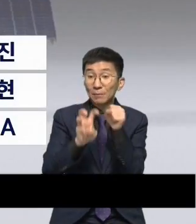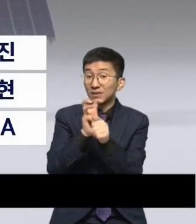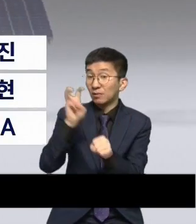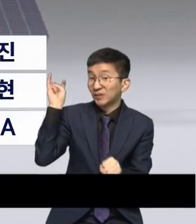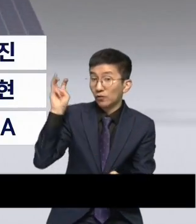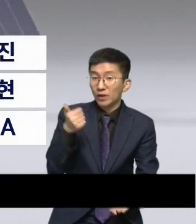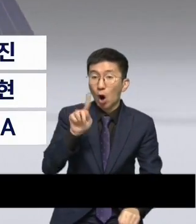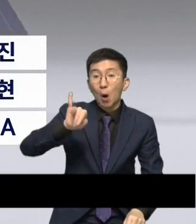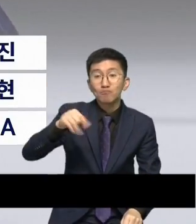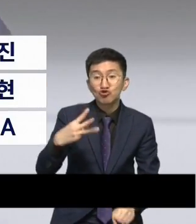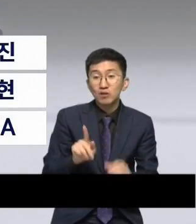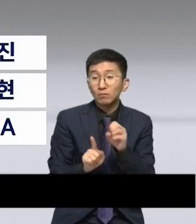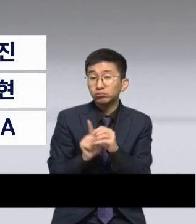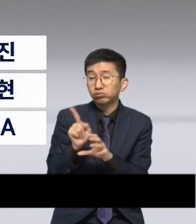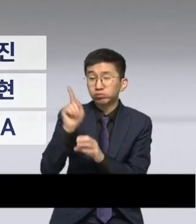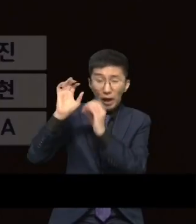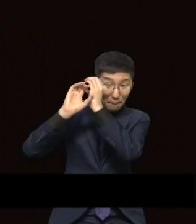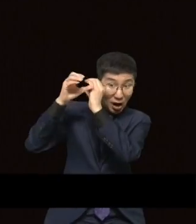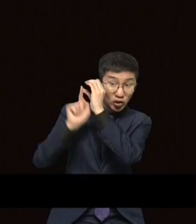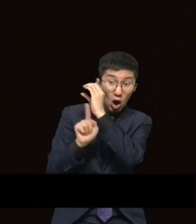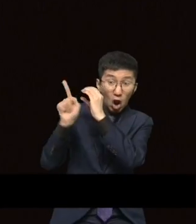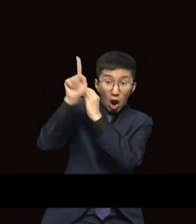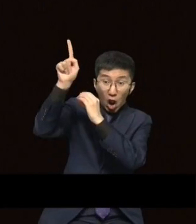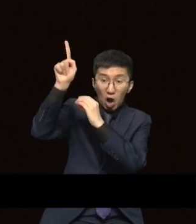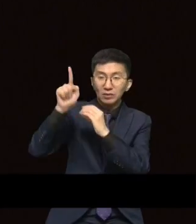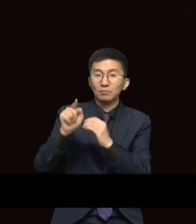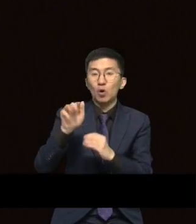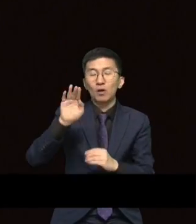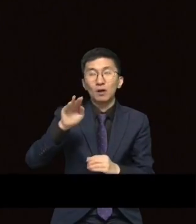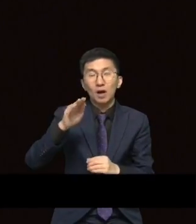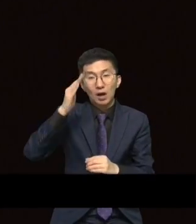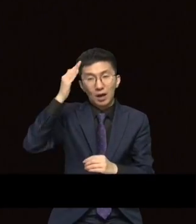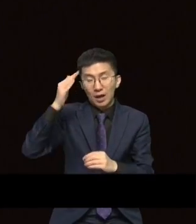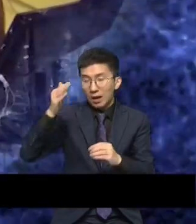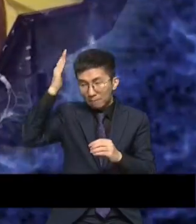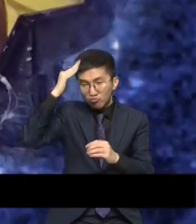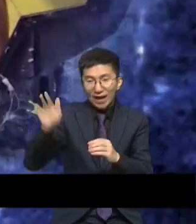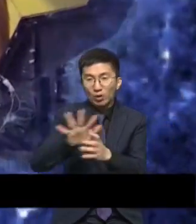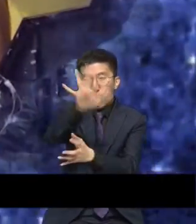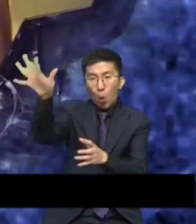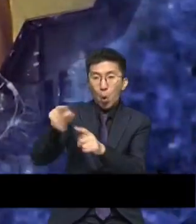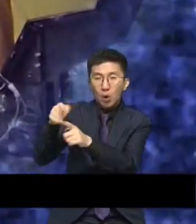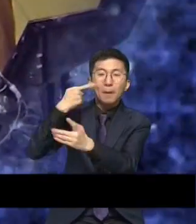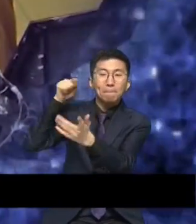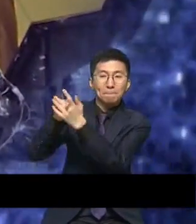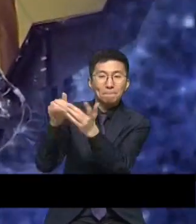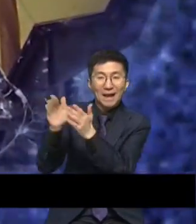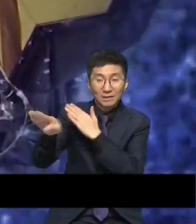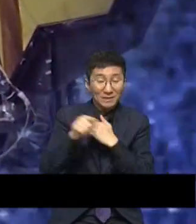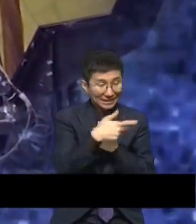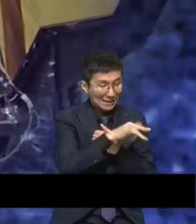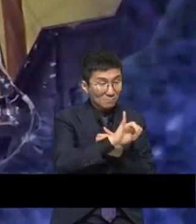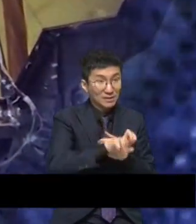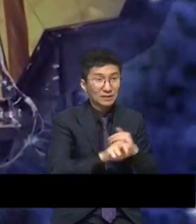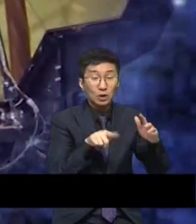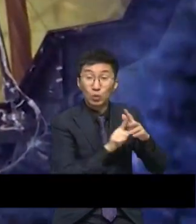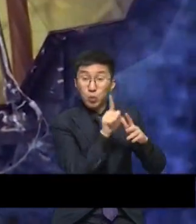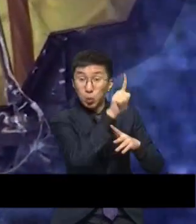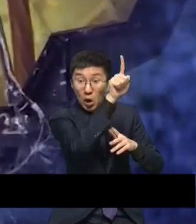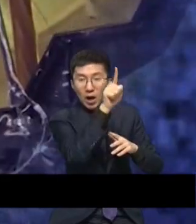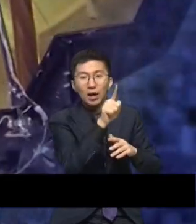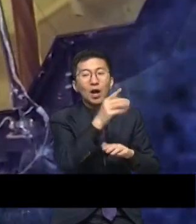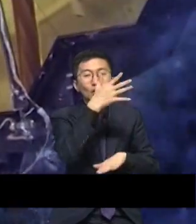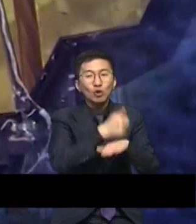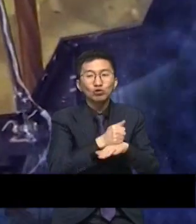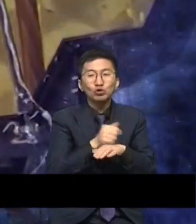올라간 허블이 그동안 우리 머릿속에만 있었던 블랙홀을 발견한 것처럼 제임스 웹 역시 우주의 기원과 비밀을 밝혀주길